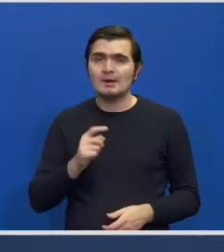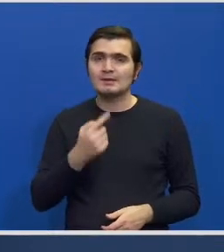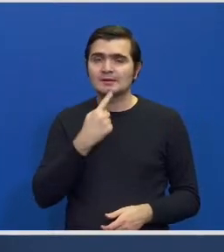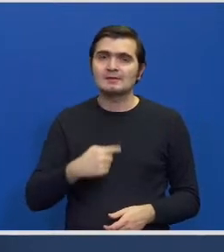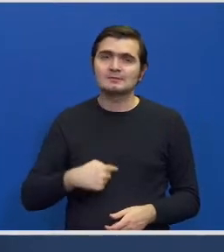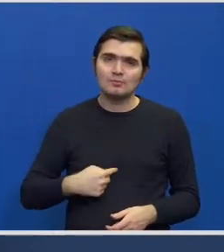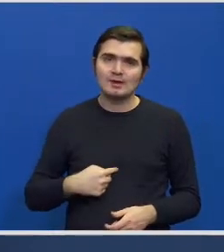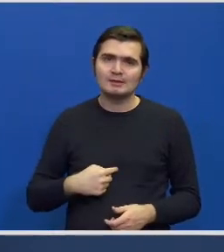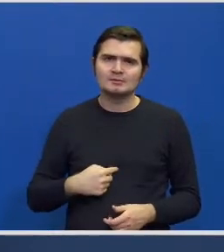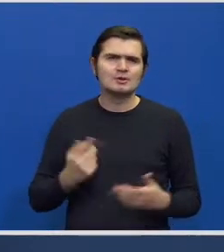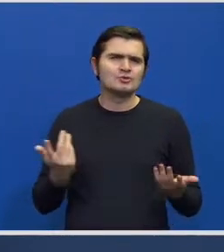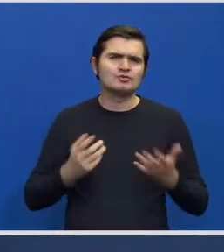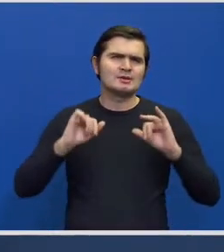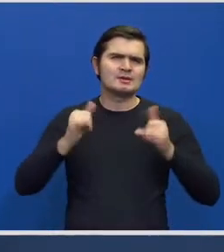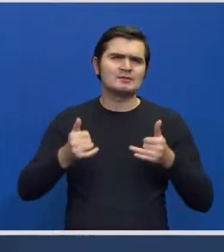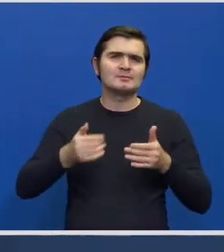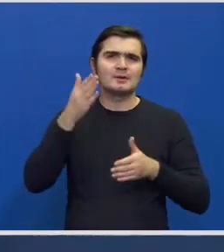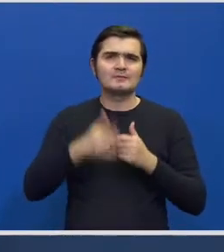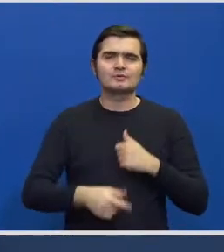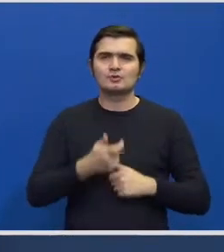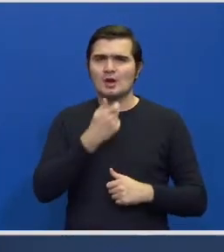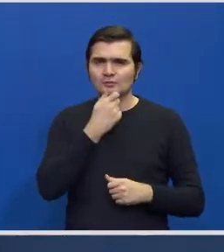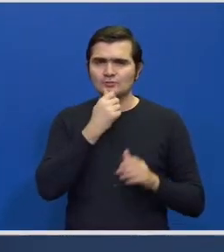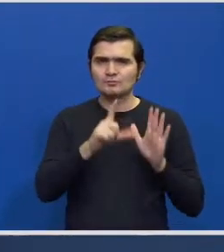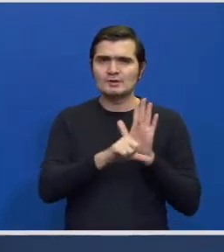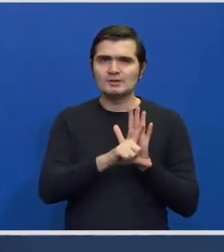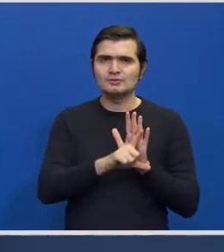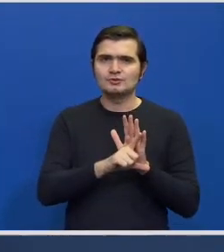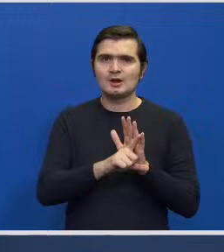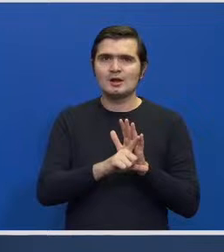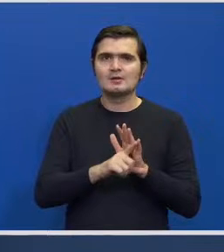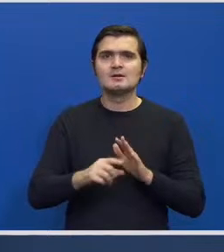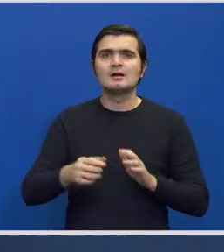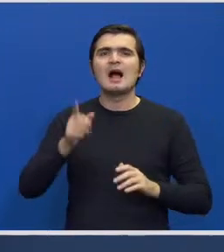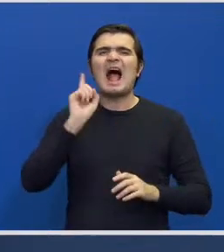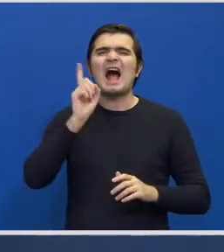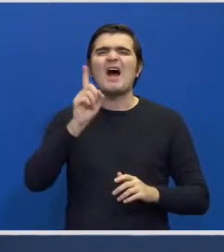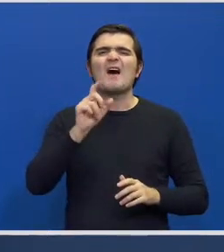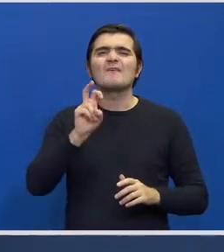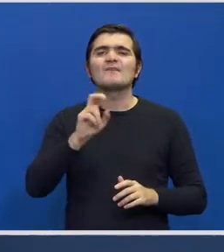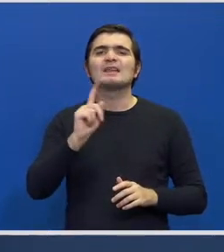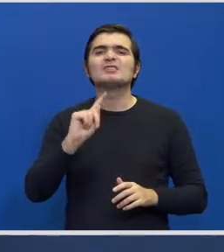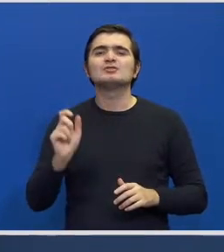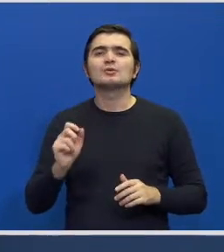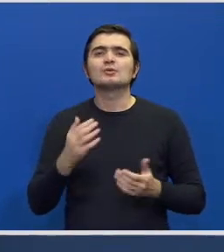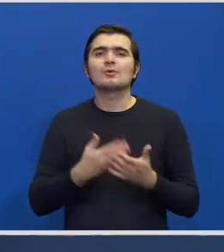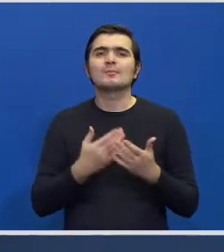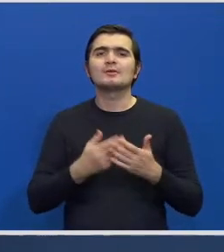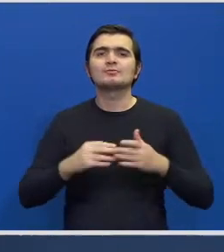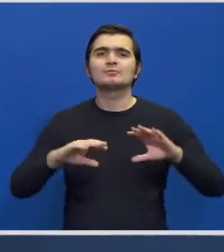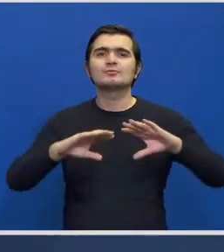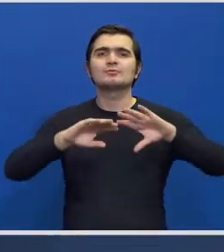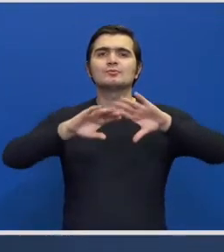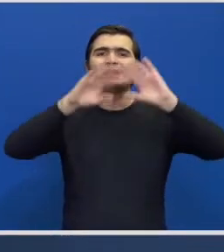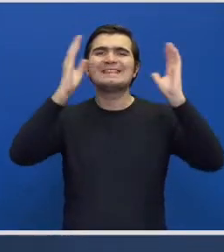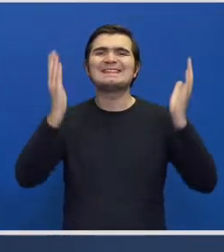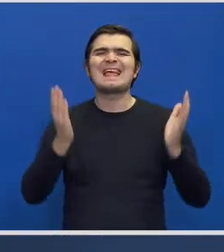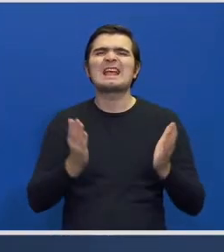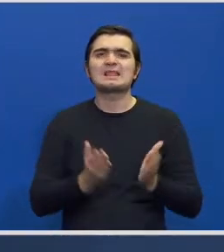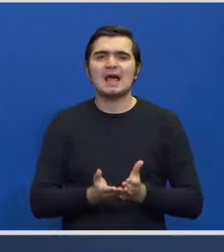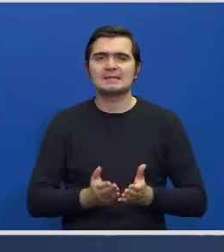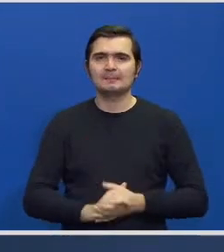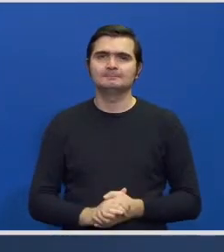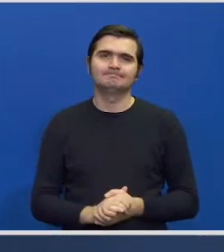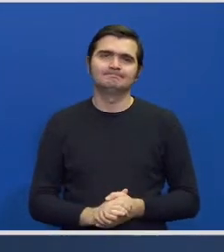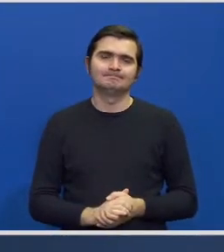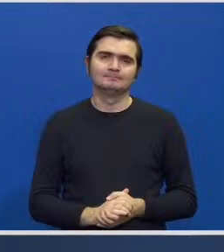Domnule ministru, și încă o întrebare, dacă ne-ați putea spune ce se va întâmpla în acest final de an cu legea avertizorilor de integritate? Legea